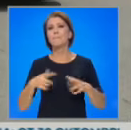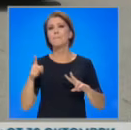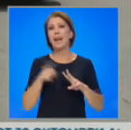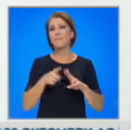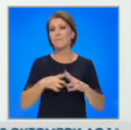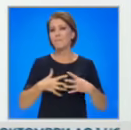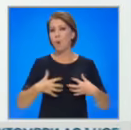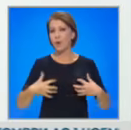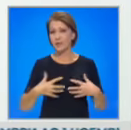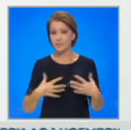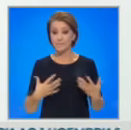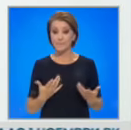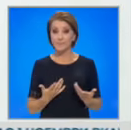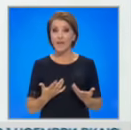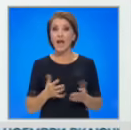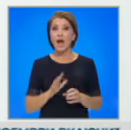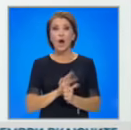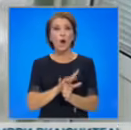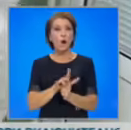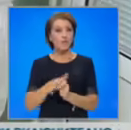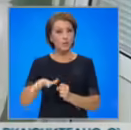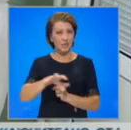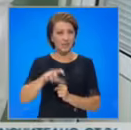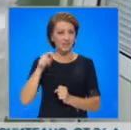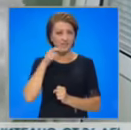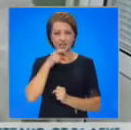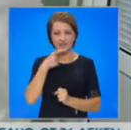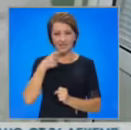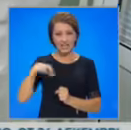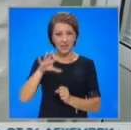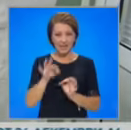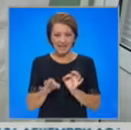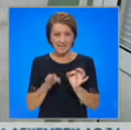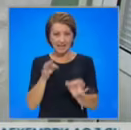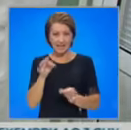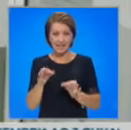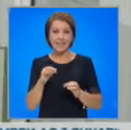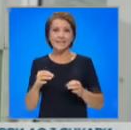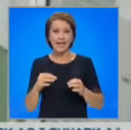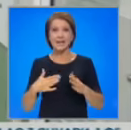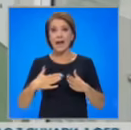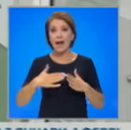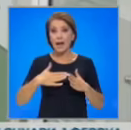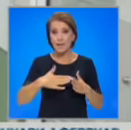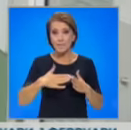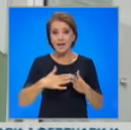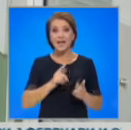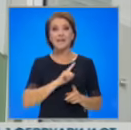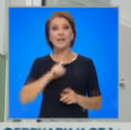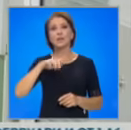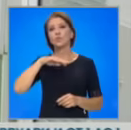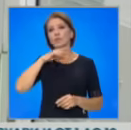са с пневмония. Освен това, COVID-отделенията в червените зони на заразата са на ръба, тъй като не достигат